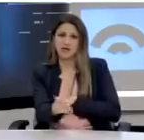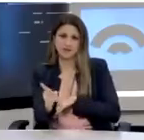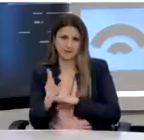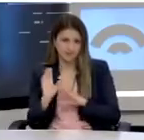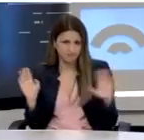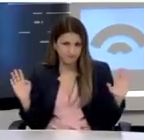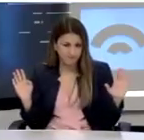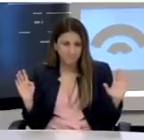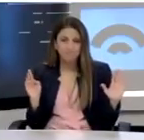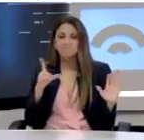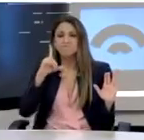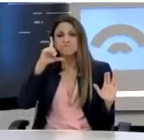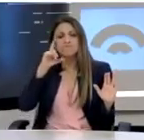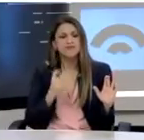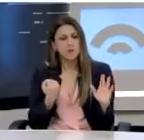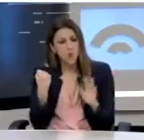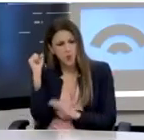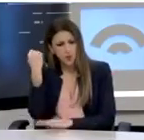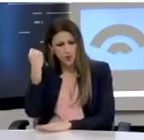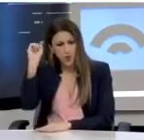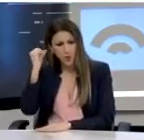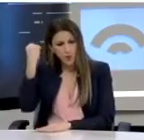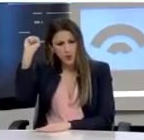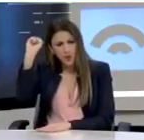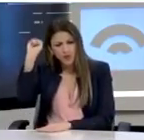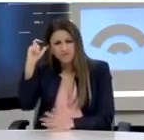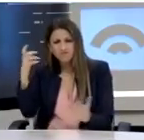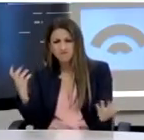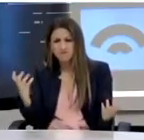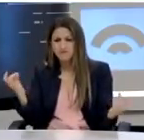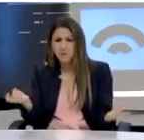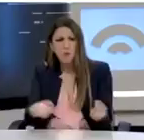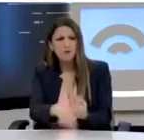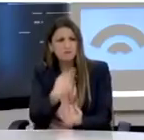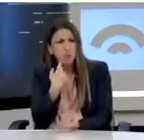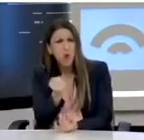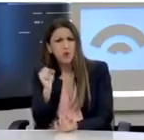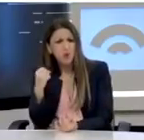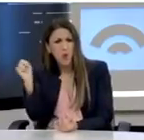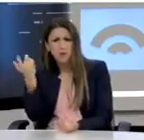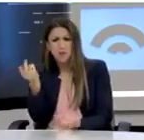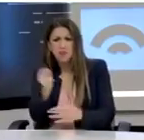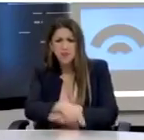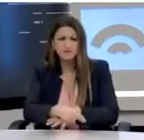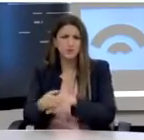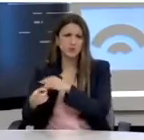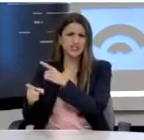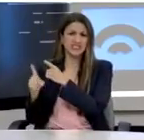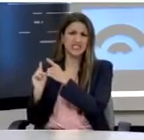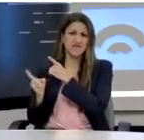Κυρίες και κύριοι συνάδελφοι, η άρνηση και καταψήφιση αυτής της συμφωνίας από τα κόμματα και τα πολιτικά